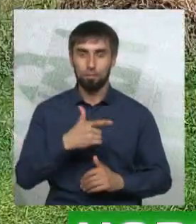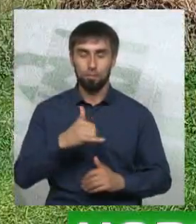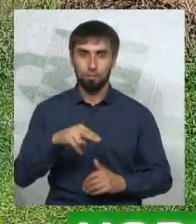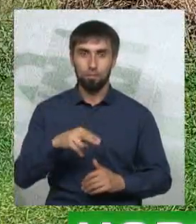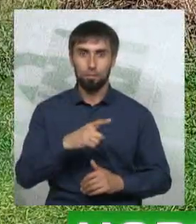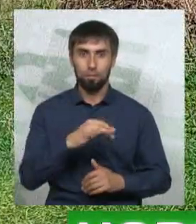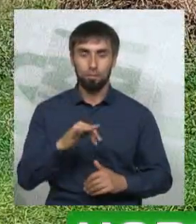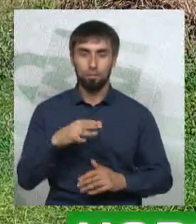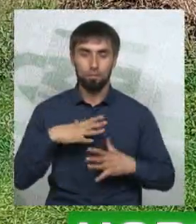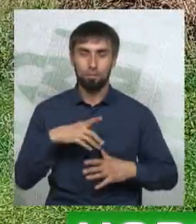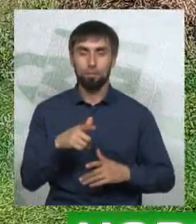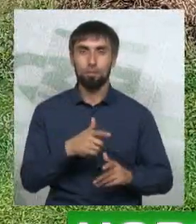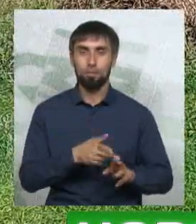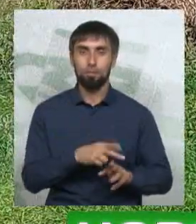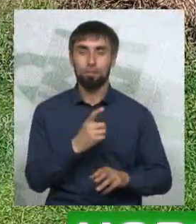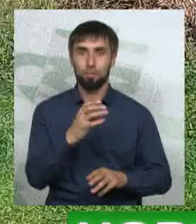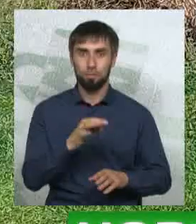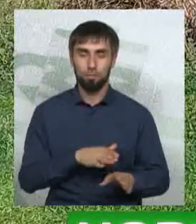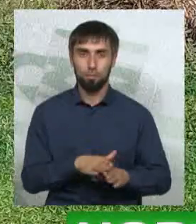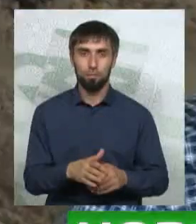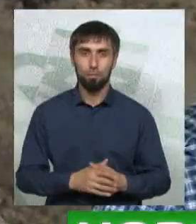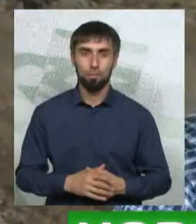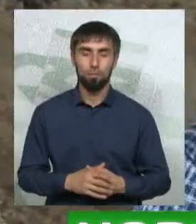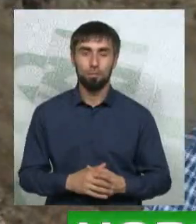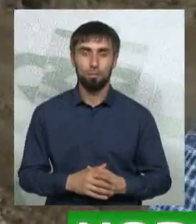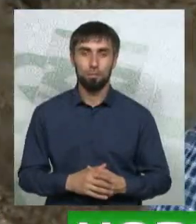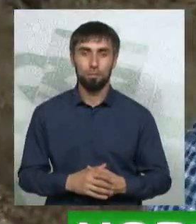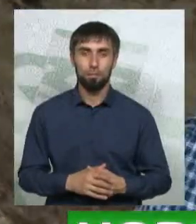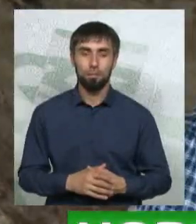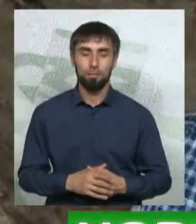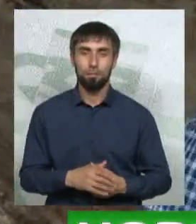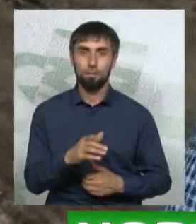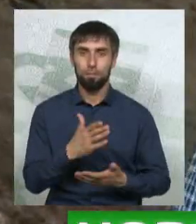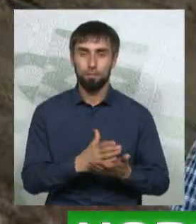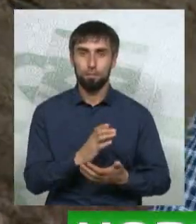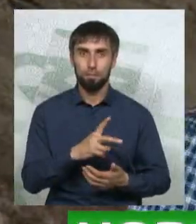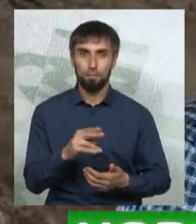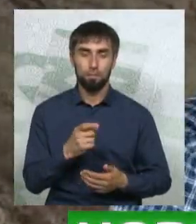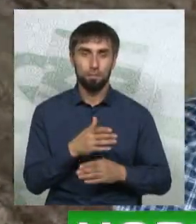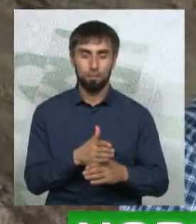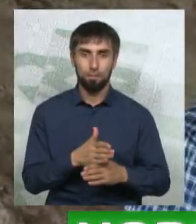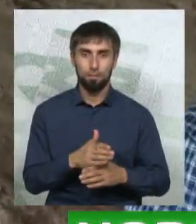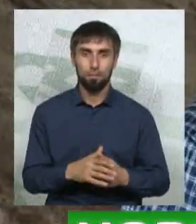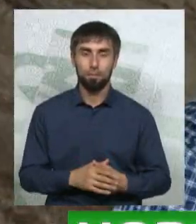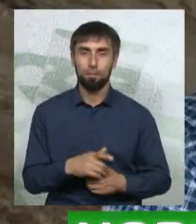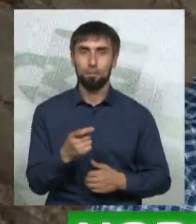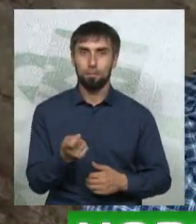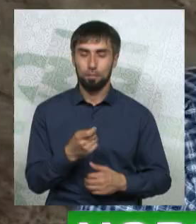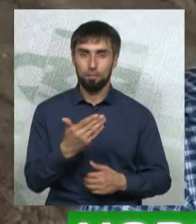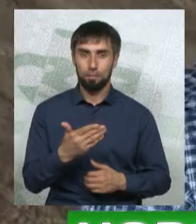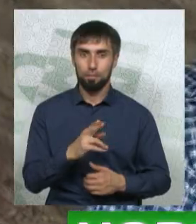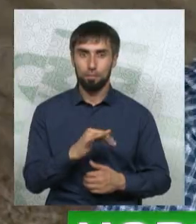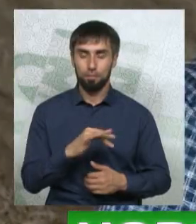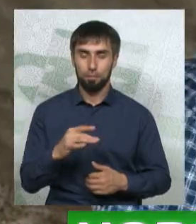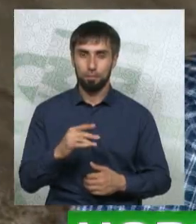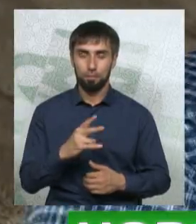«Зори Кавказа» эту работу выполнили на 100%. Сейчас мы находимся в складе, где хранится фуражное зерно,